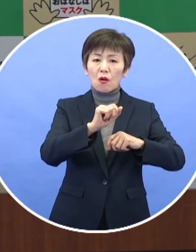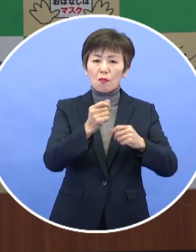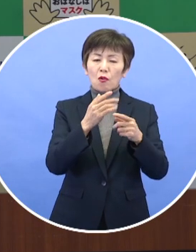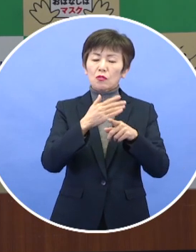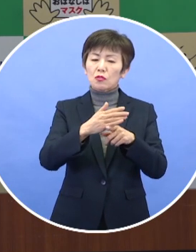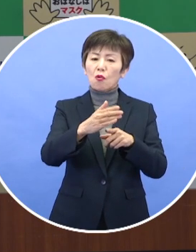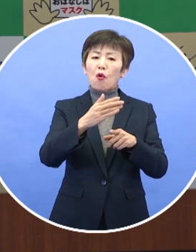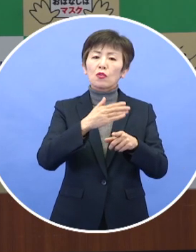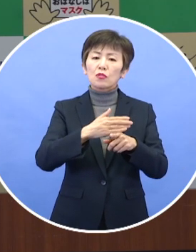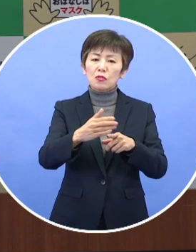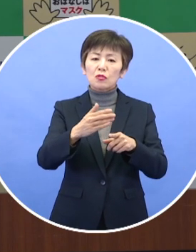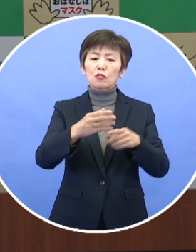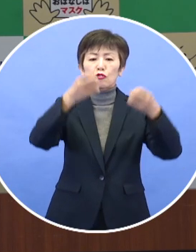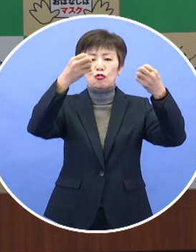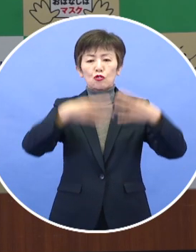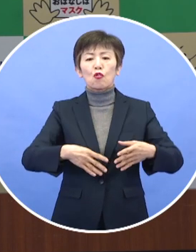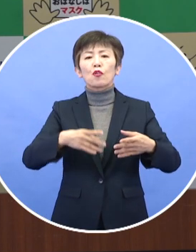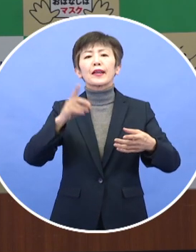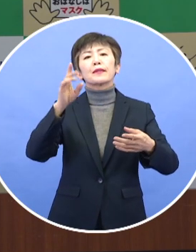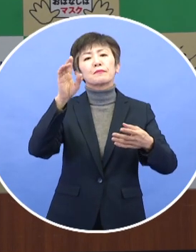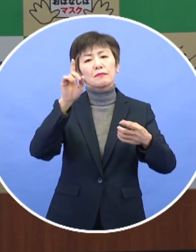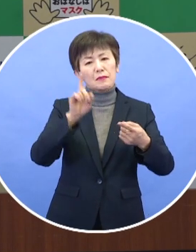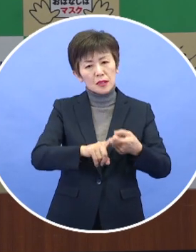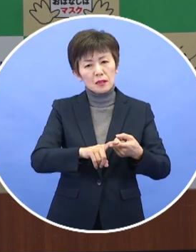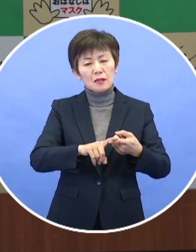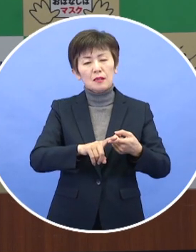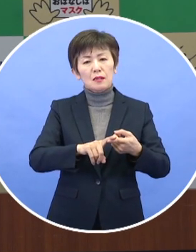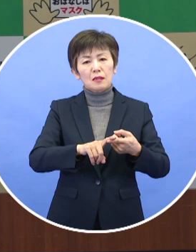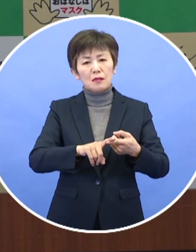やっていっていただくようにお願いをしてまいります。